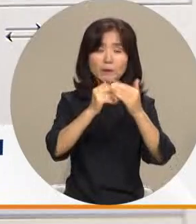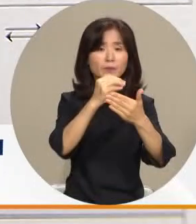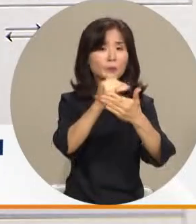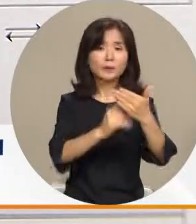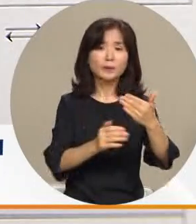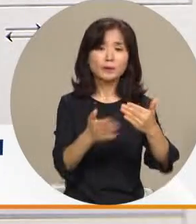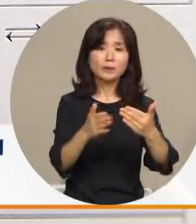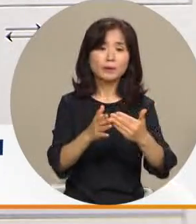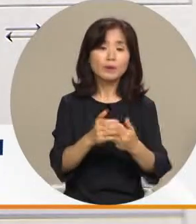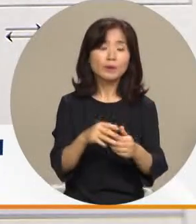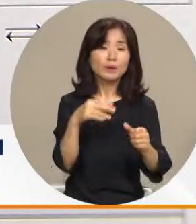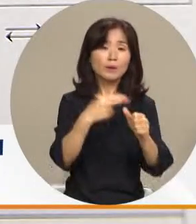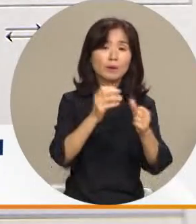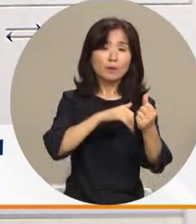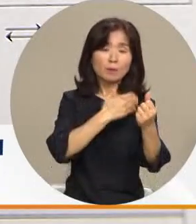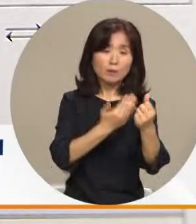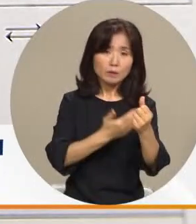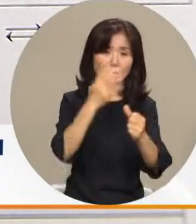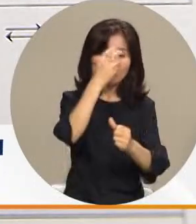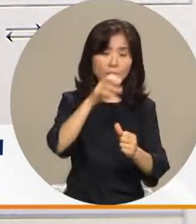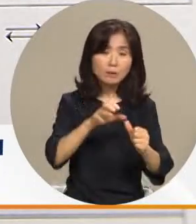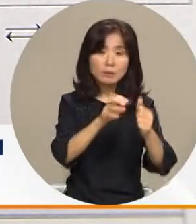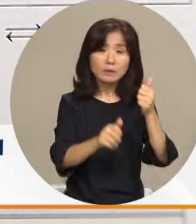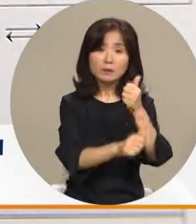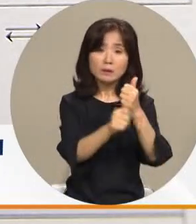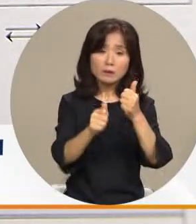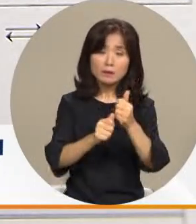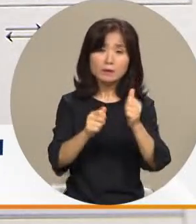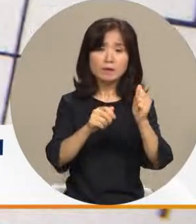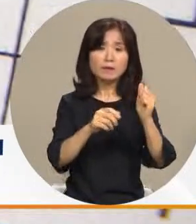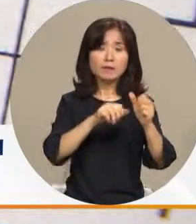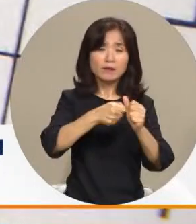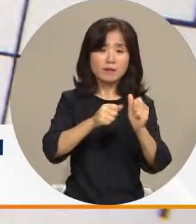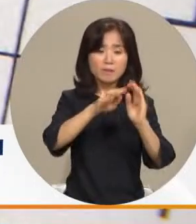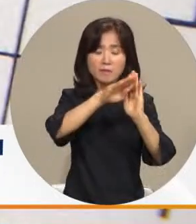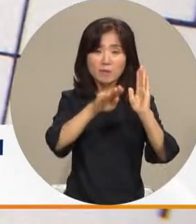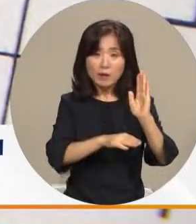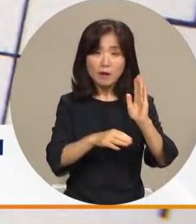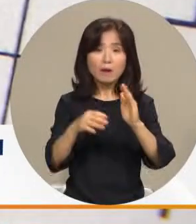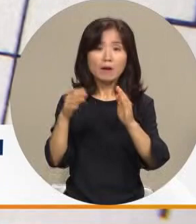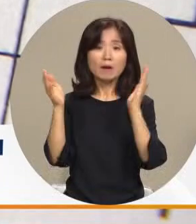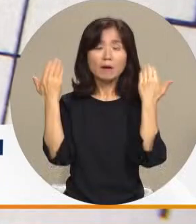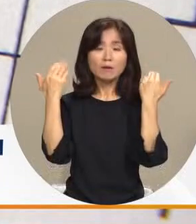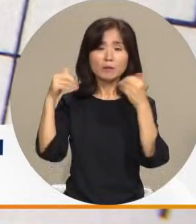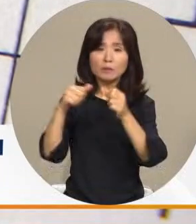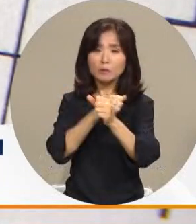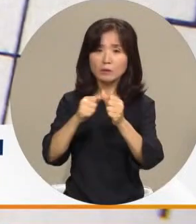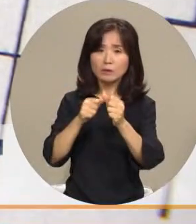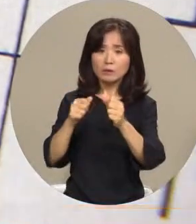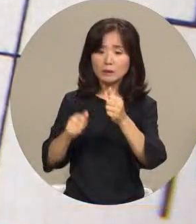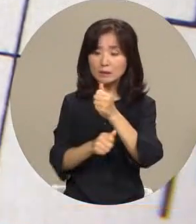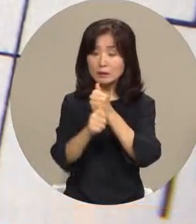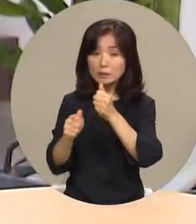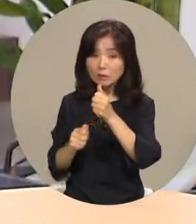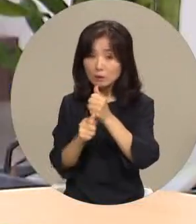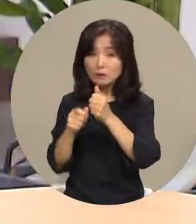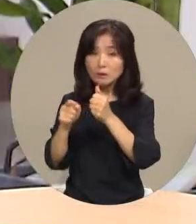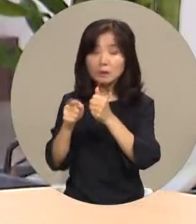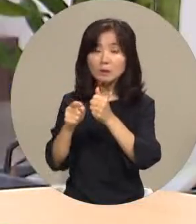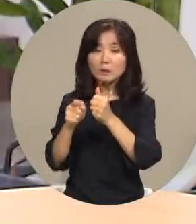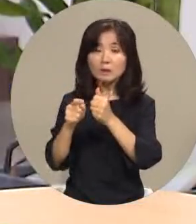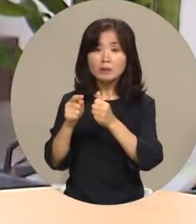낮춰주고 학교폭력 대책 심의위원회에서는 특수교육 전문가의 의견을들을 수 있다고만 되어 있습니다